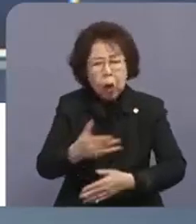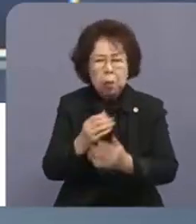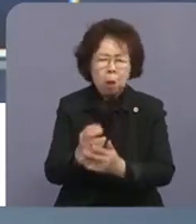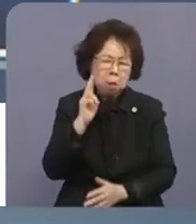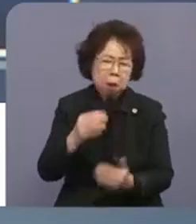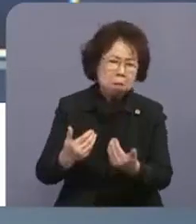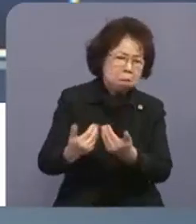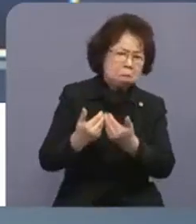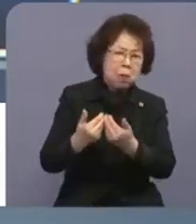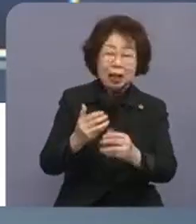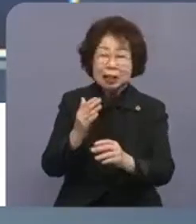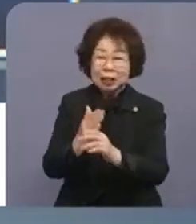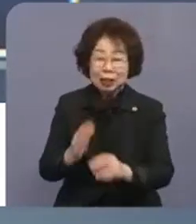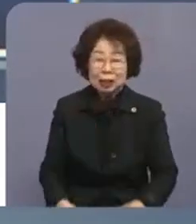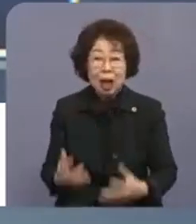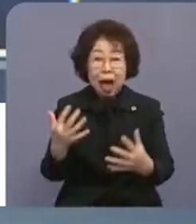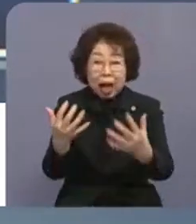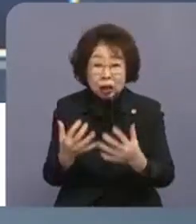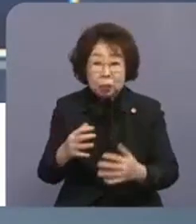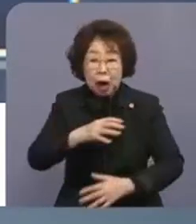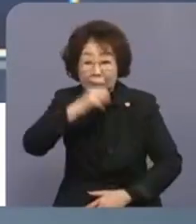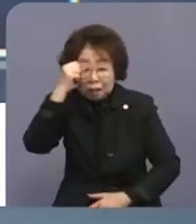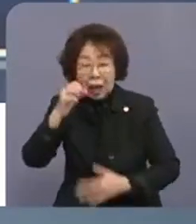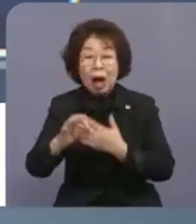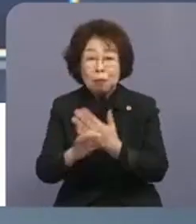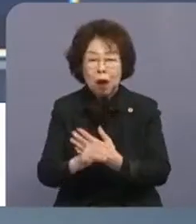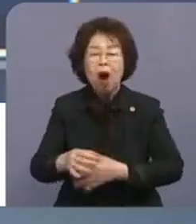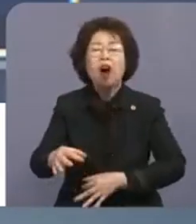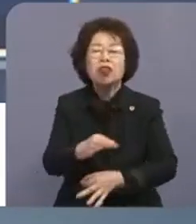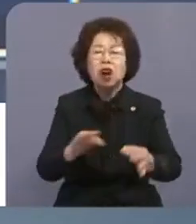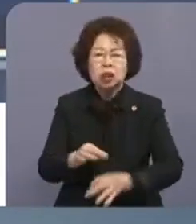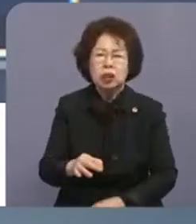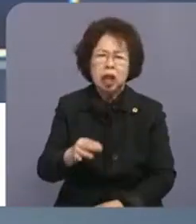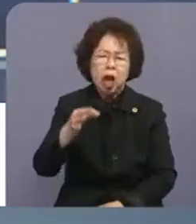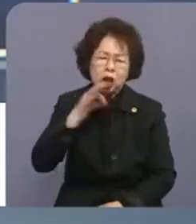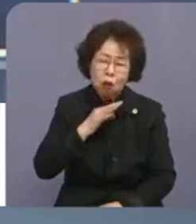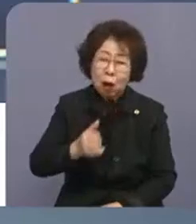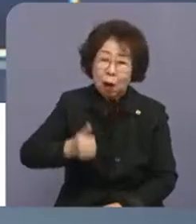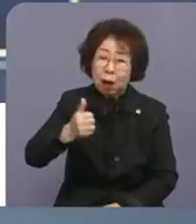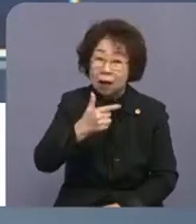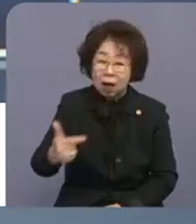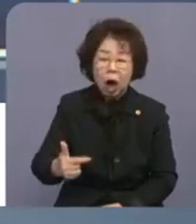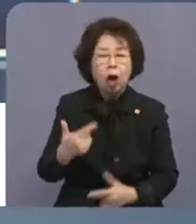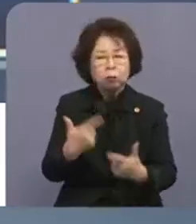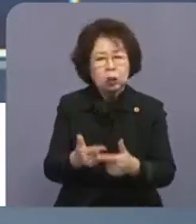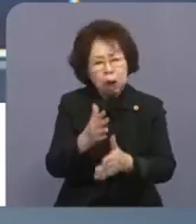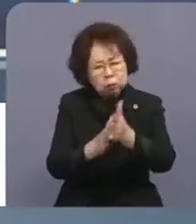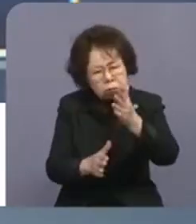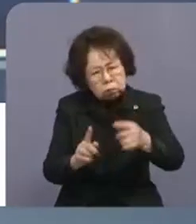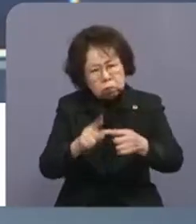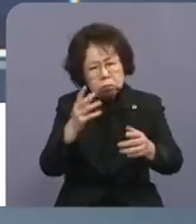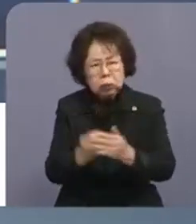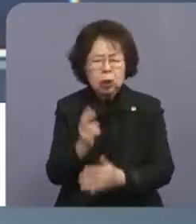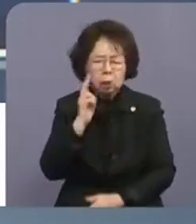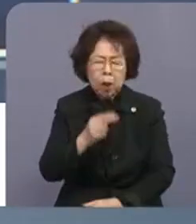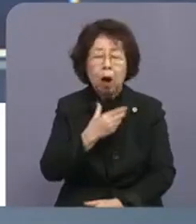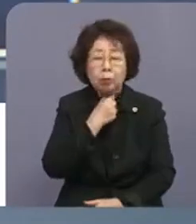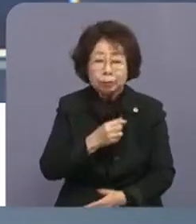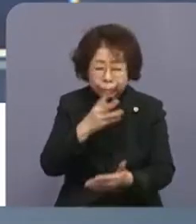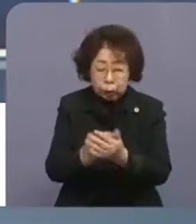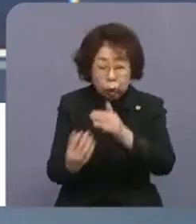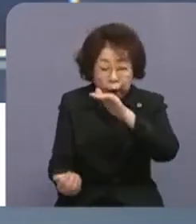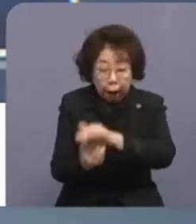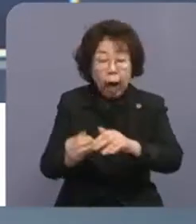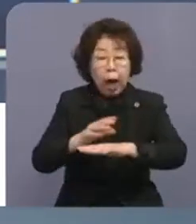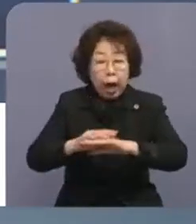치열합니다 엑스포 유체에 성공한다면 경제적인 파급 효과는 물론 부산의 수건 과제가 해결해 줄 실마리가 될